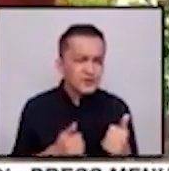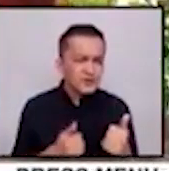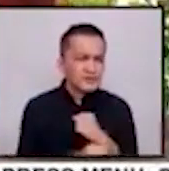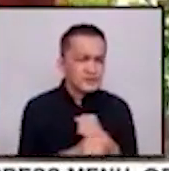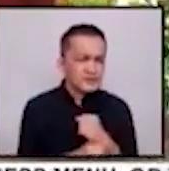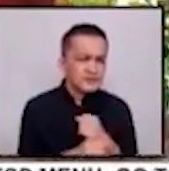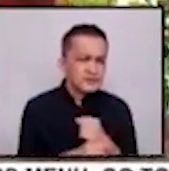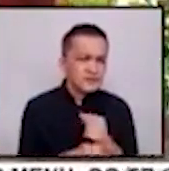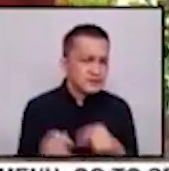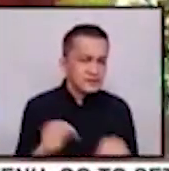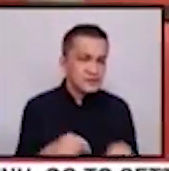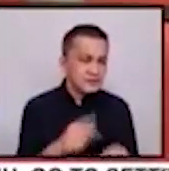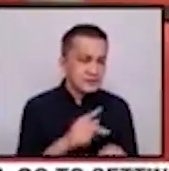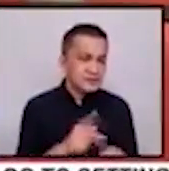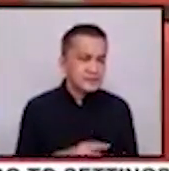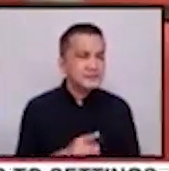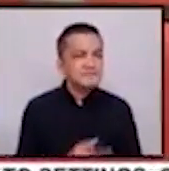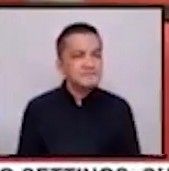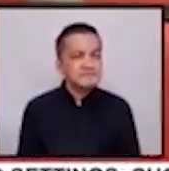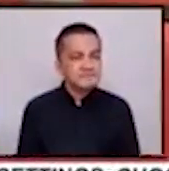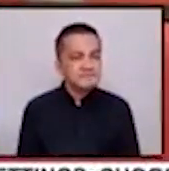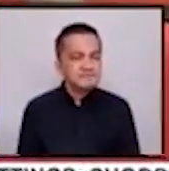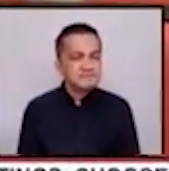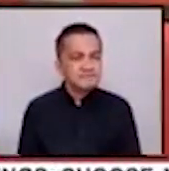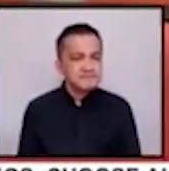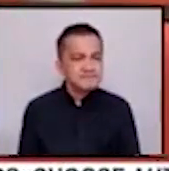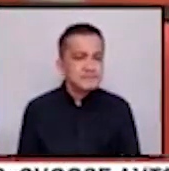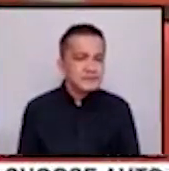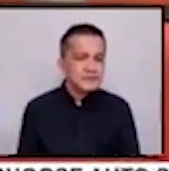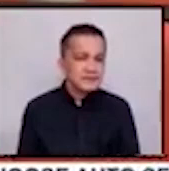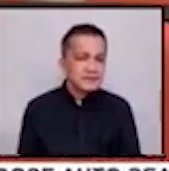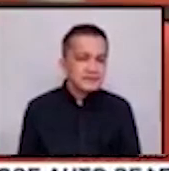sa Pilipinas. Sa ngayon,